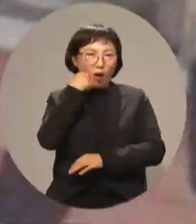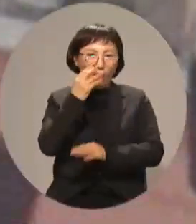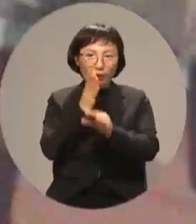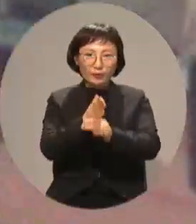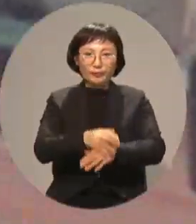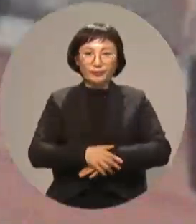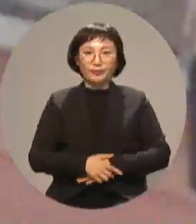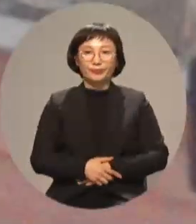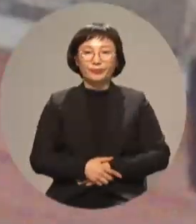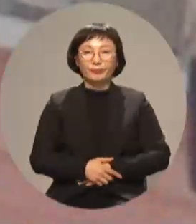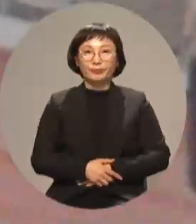mbc 뉴스 한 번 씁니다